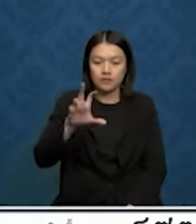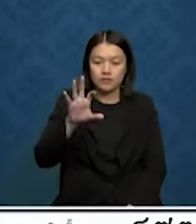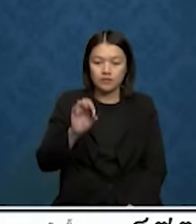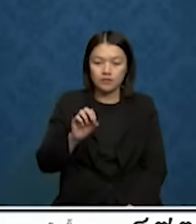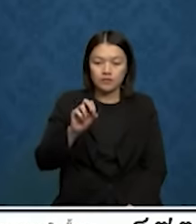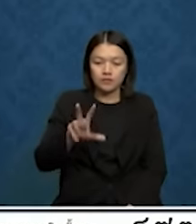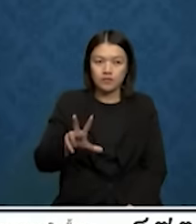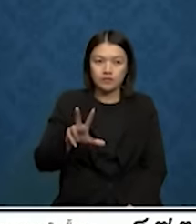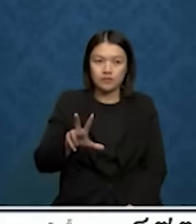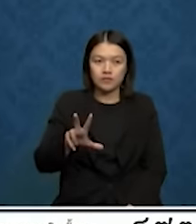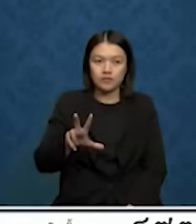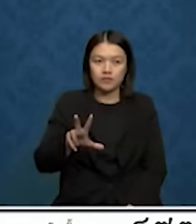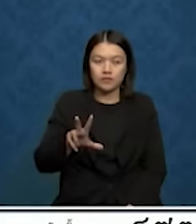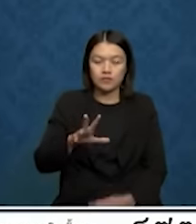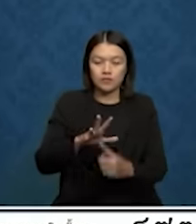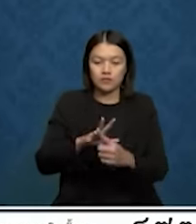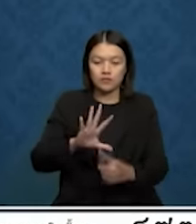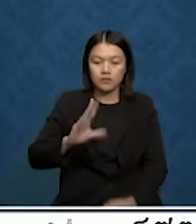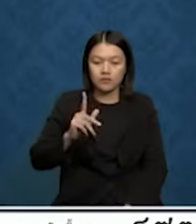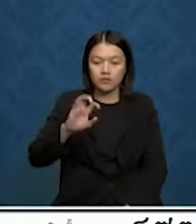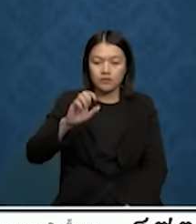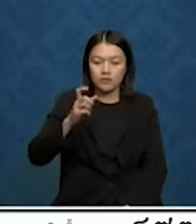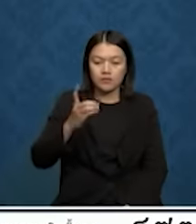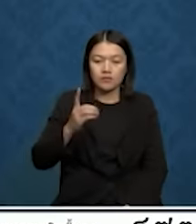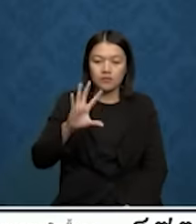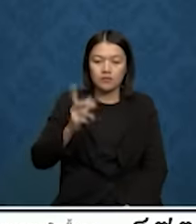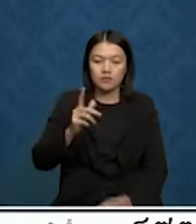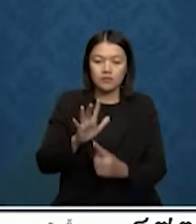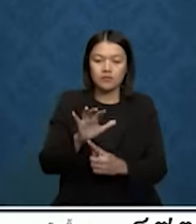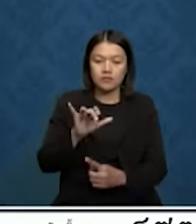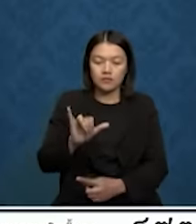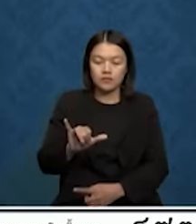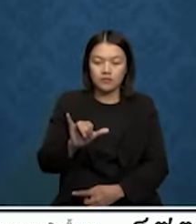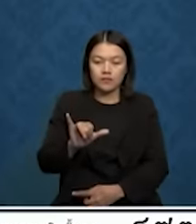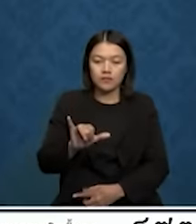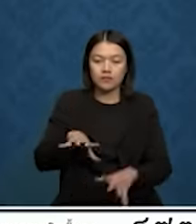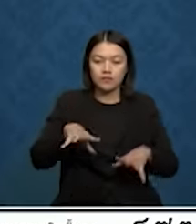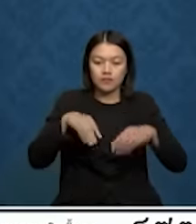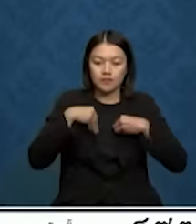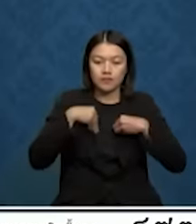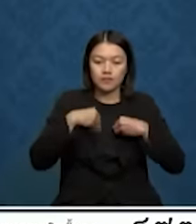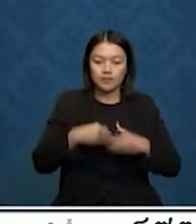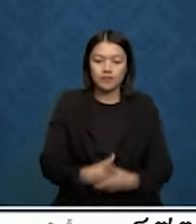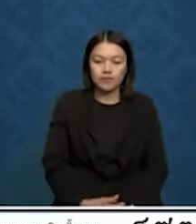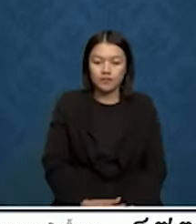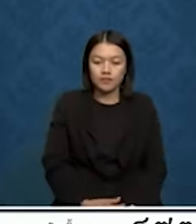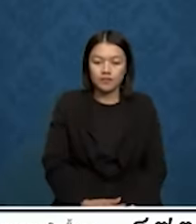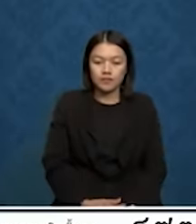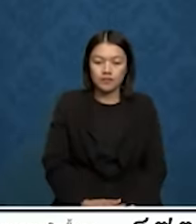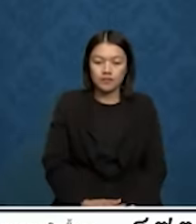393รองศาสตราจารย์เชิดชัยตันติสิริน เห็นชอบครับ